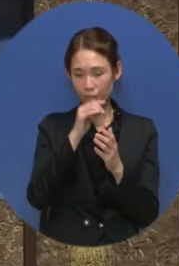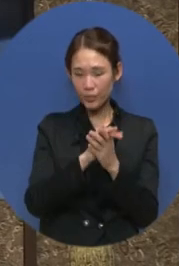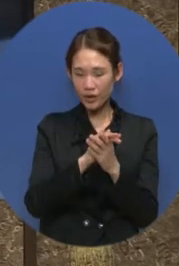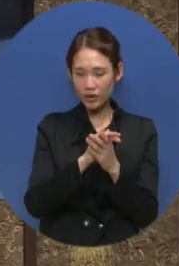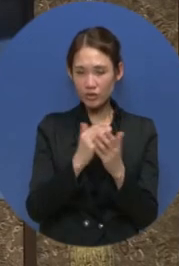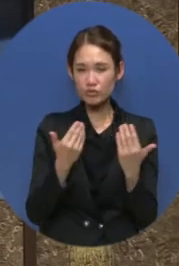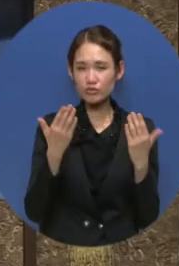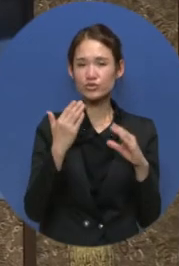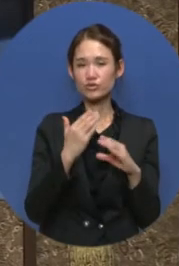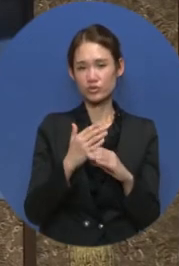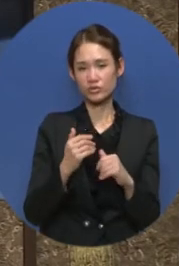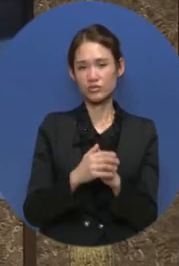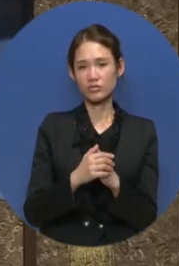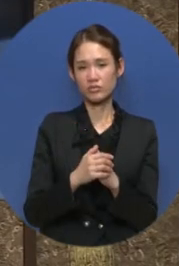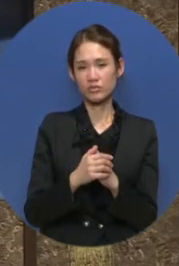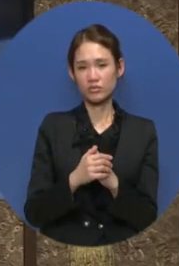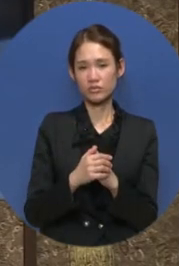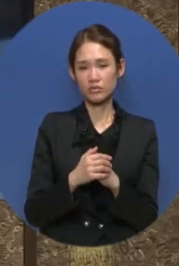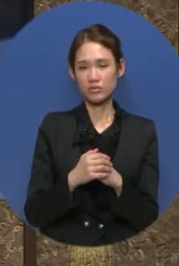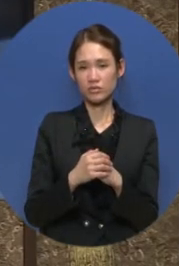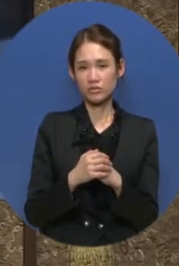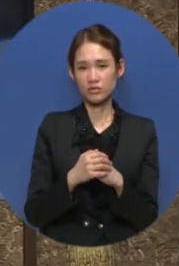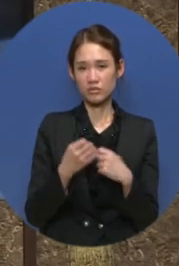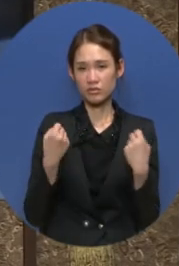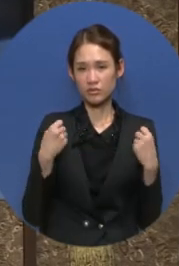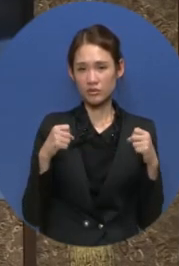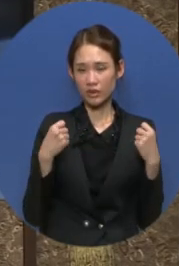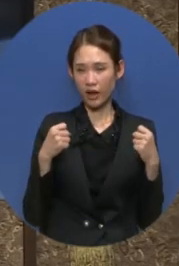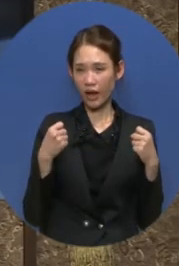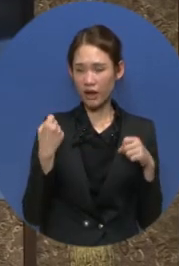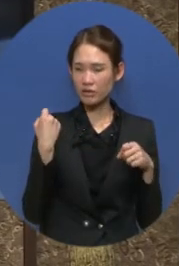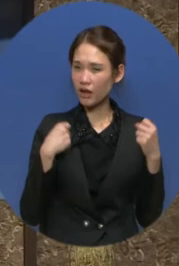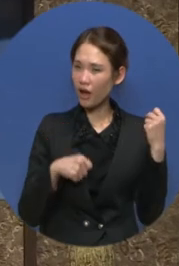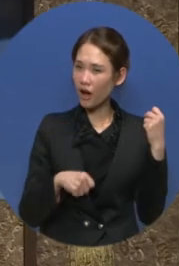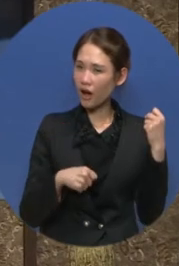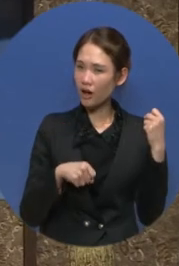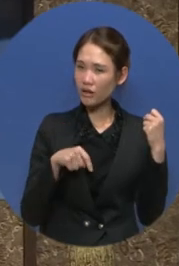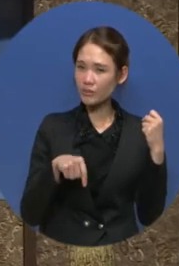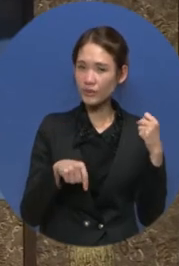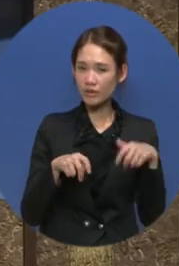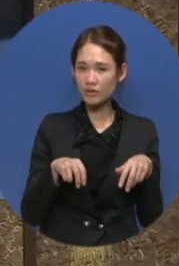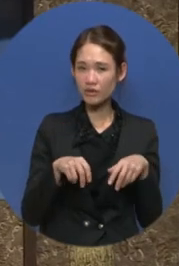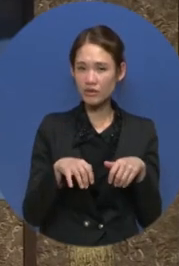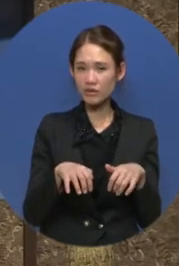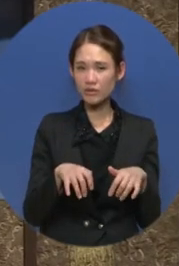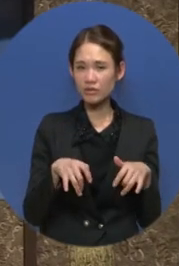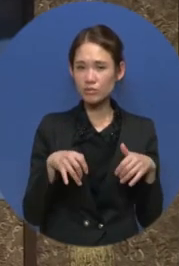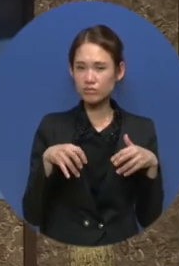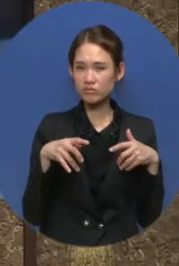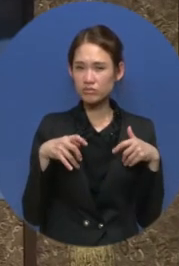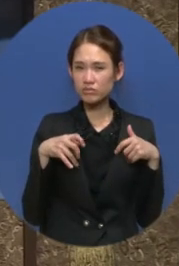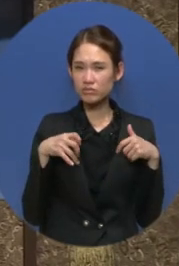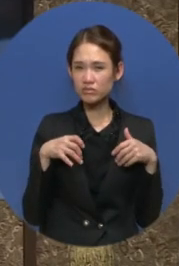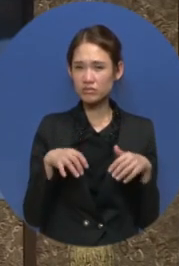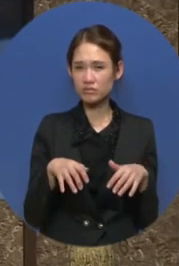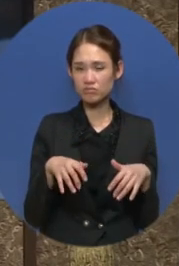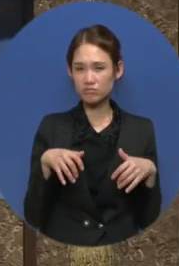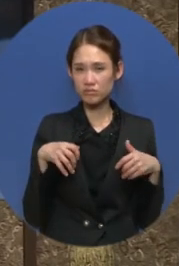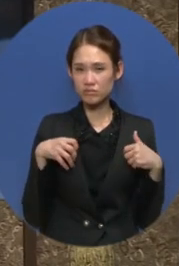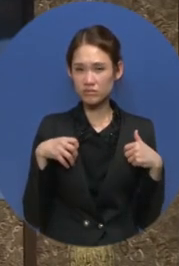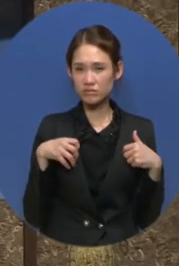예배를 드리는데요. 네. 그렇게 그 다리가 이 밑에서부터 그렇게 그